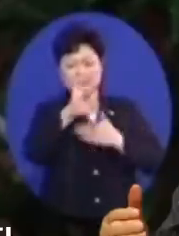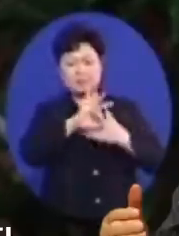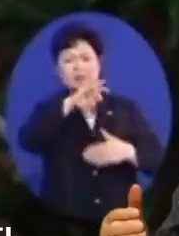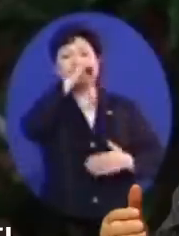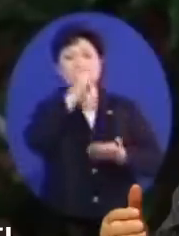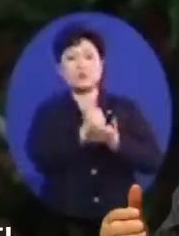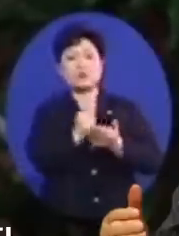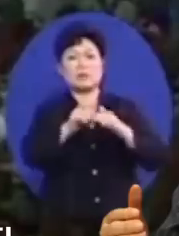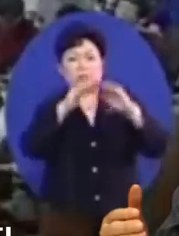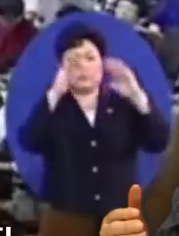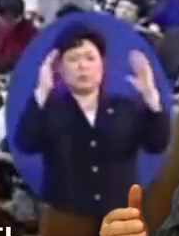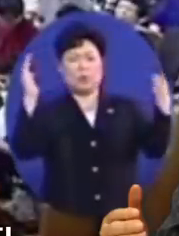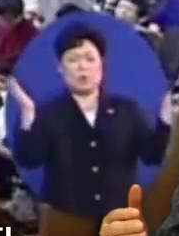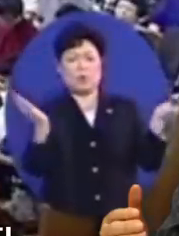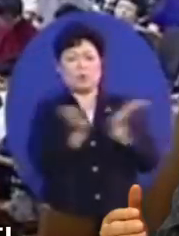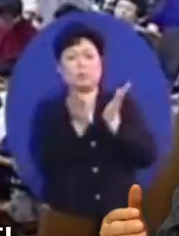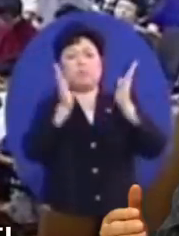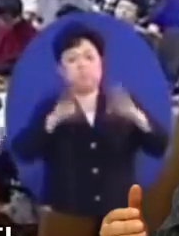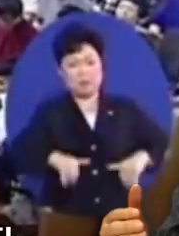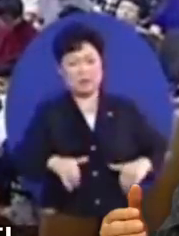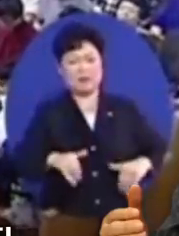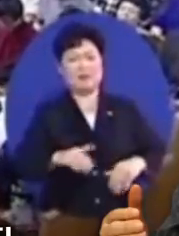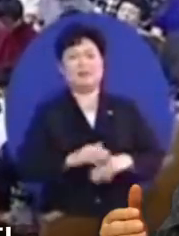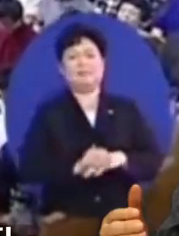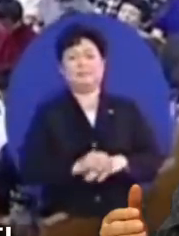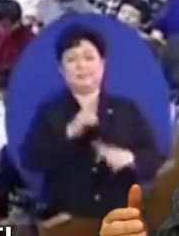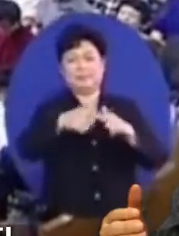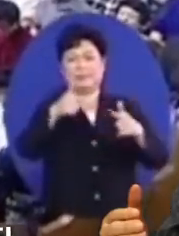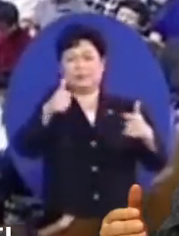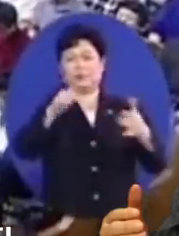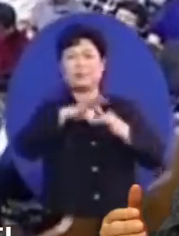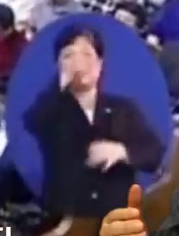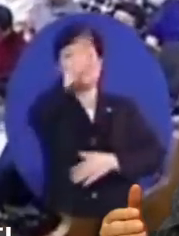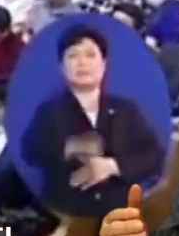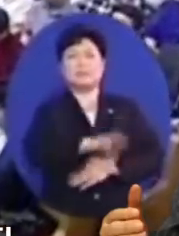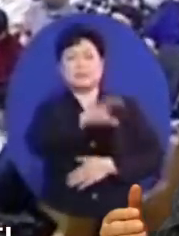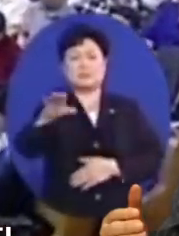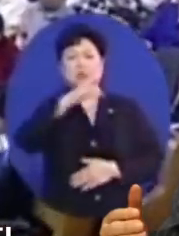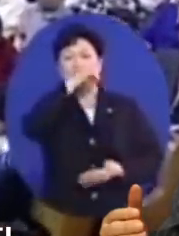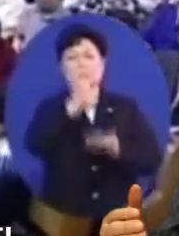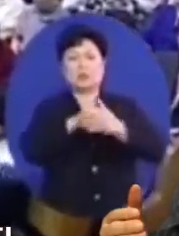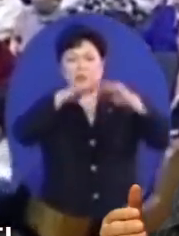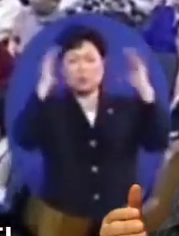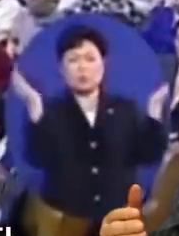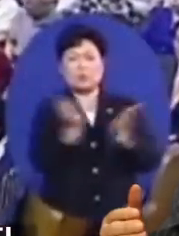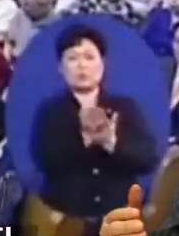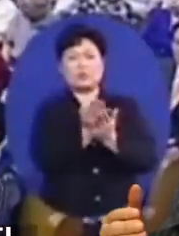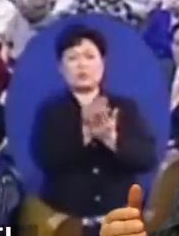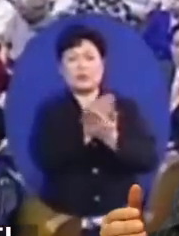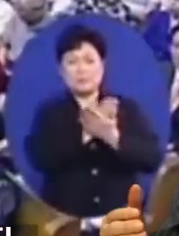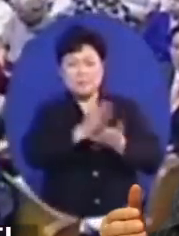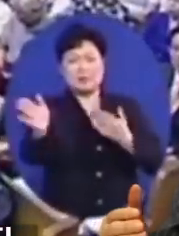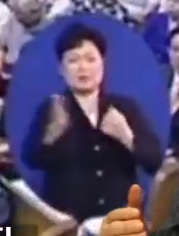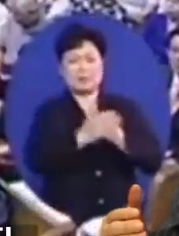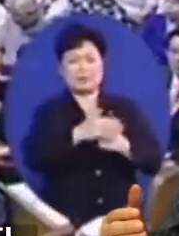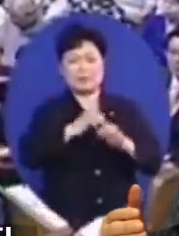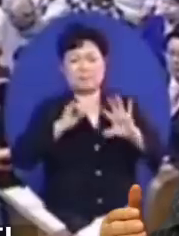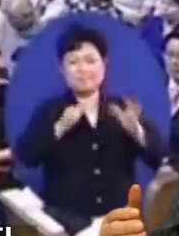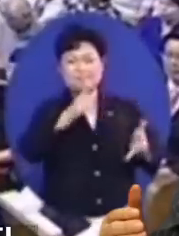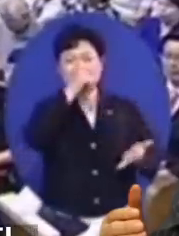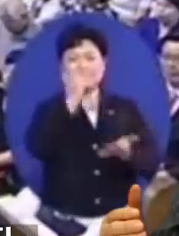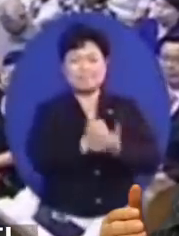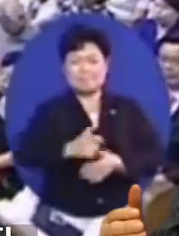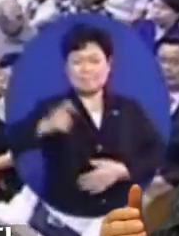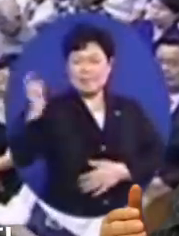다 멸하여진 곳입니다. 예수님이 십자가에서 죄를 다 멸해버리기 때문에 세상의 죄가 아무리